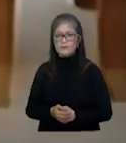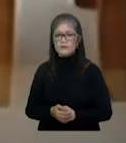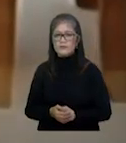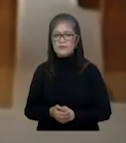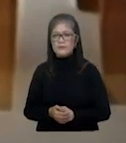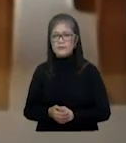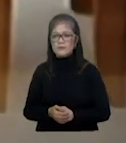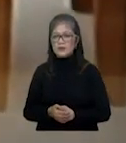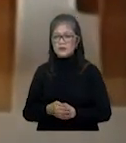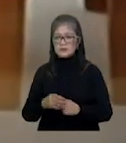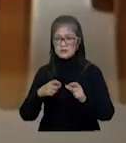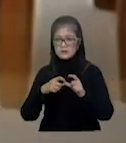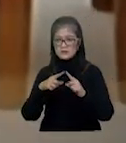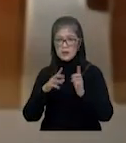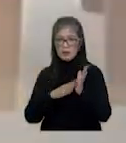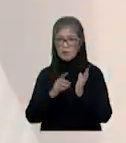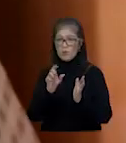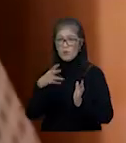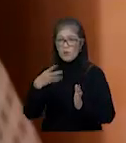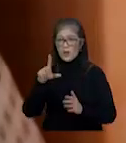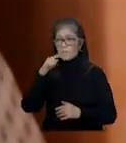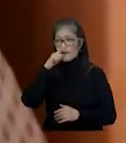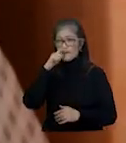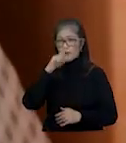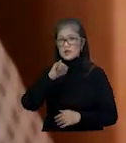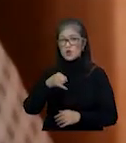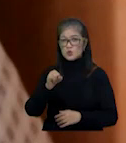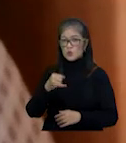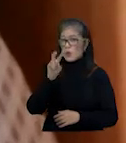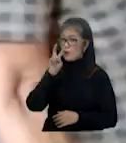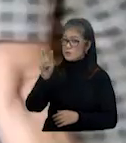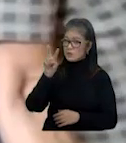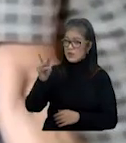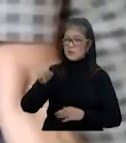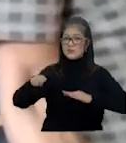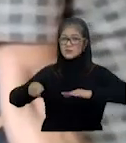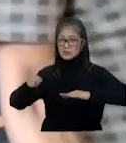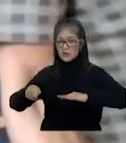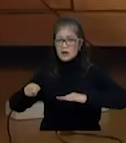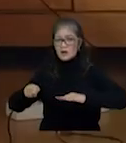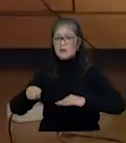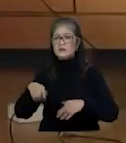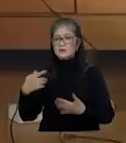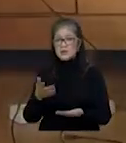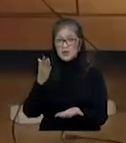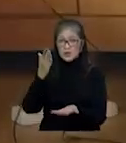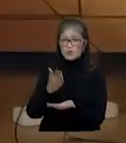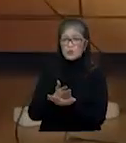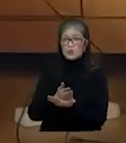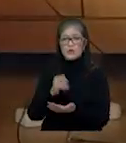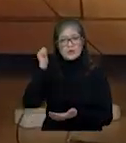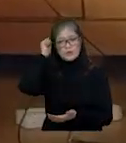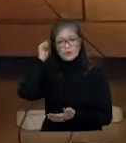Samuel Huta Barat, orang tua mendiang Brigadir Joshua, memantau jalannya sidang tuntutan terdakwa Putri Chandrawati dan Richard Eliezer melalui